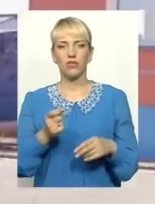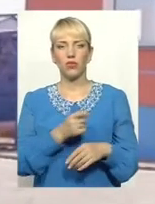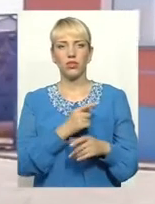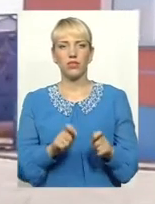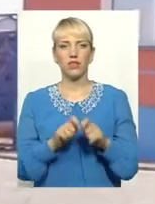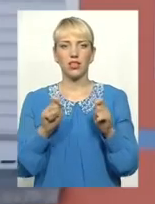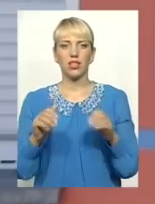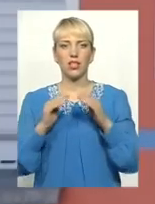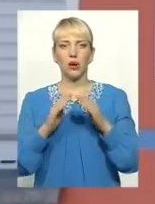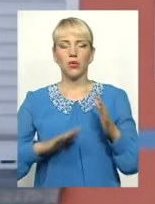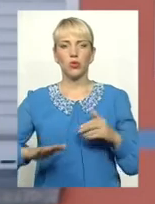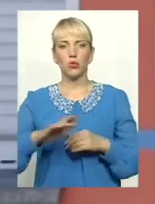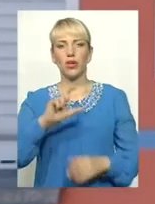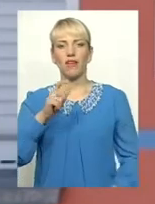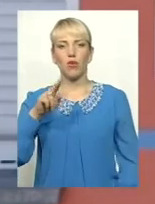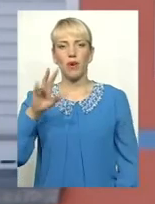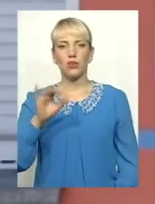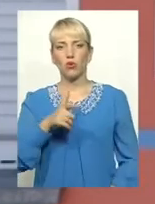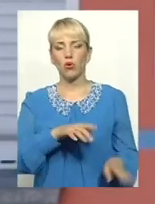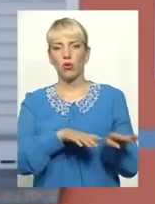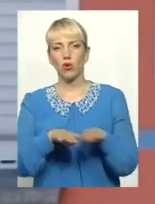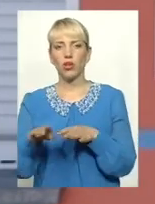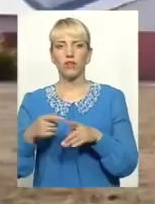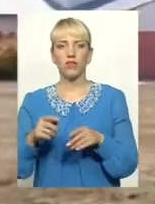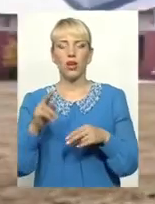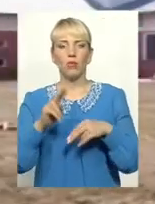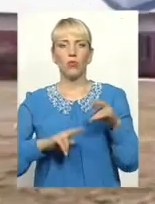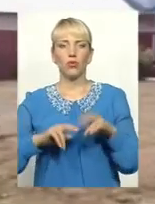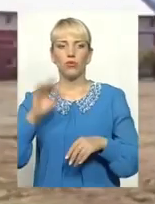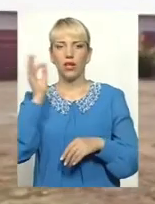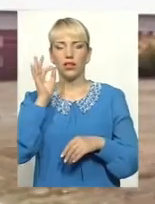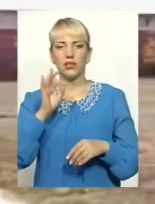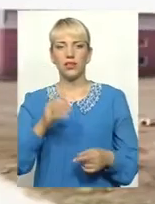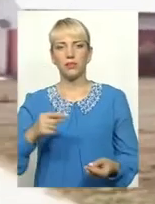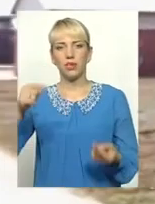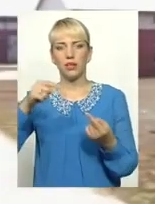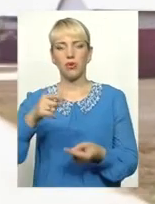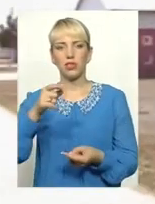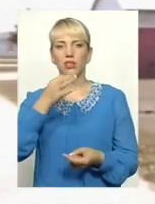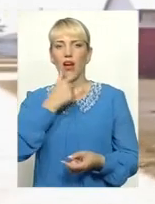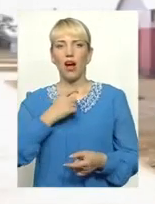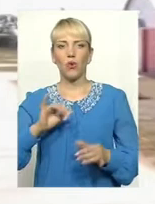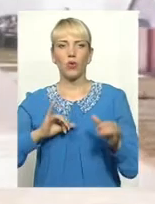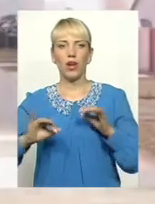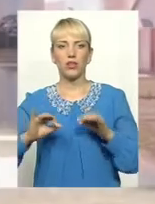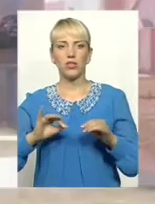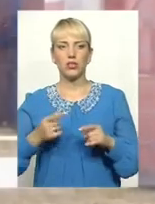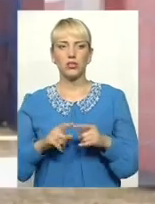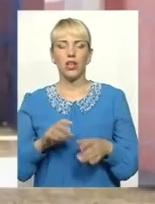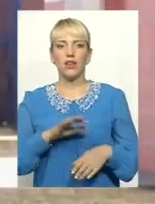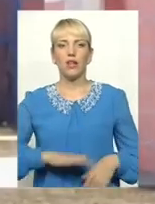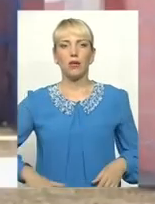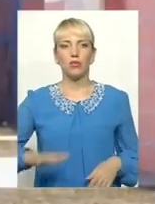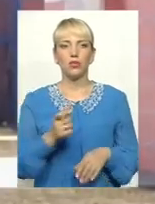відкрили притулок європейського рівня. Будували притулок німці з притаманною їм акуратністю і педантичністю. На площі понад